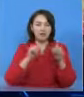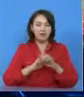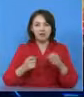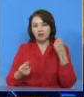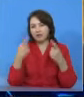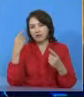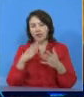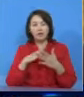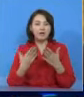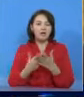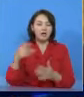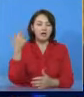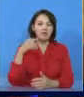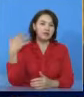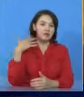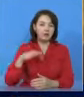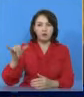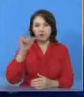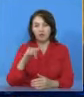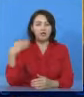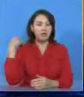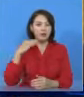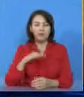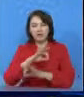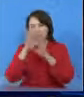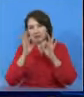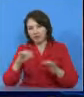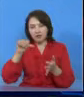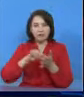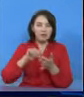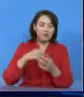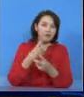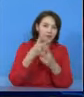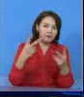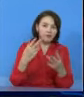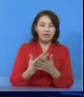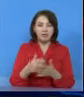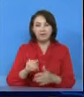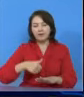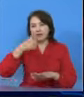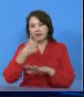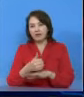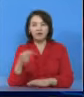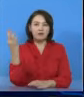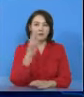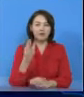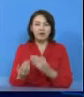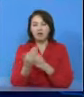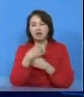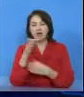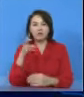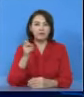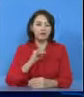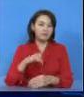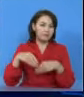келтіре орындады. Атырау, Қызылорда, Орал, Ақтөбе өңірінің әншілері үздіктер қатарынан көрінді. Ал бас жүлде Маңғыстау облысынан келген Айгүл